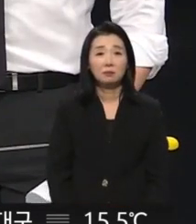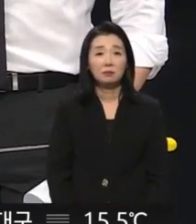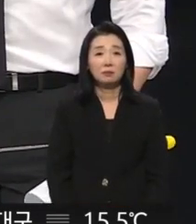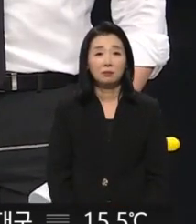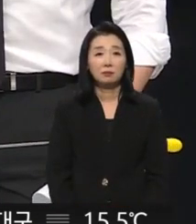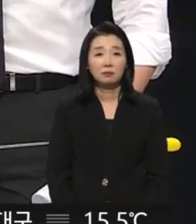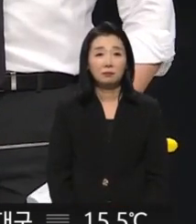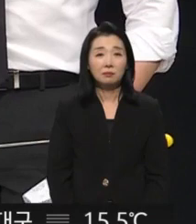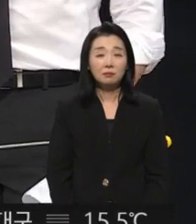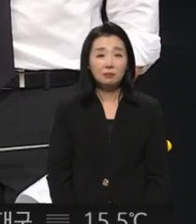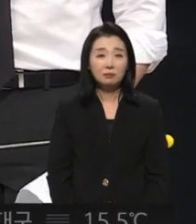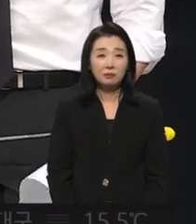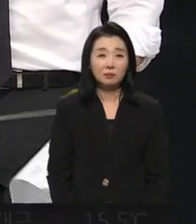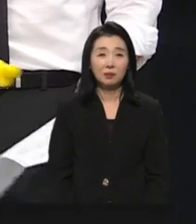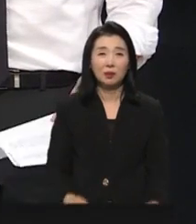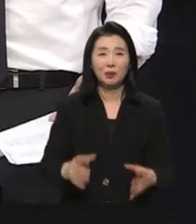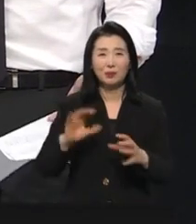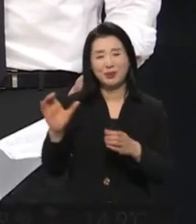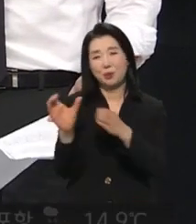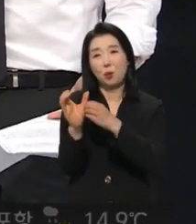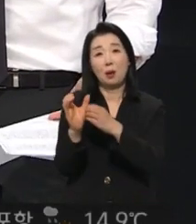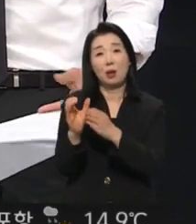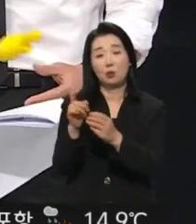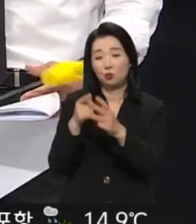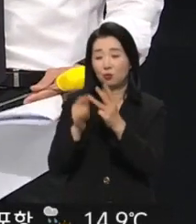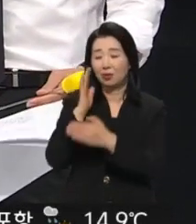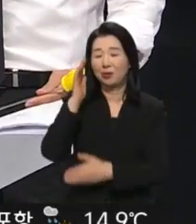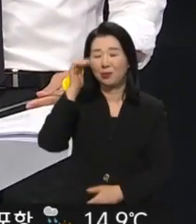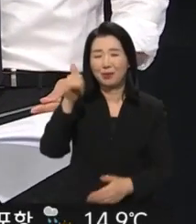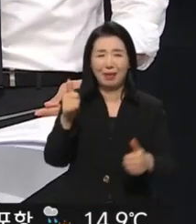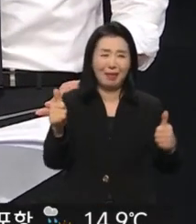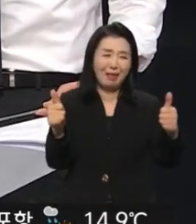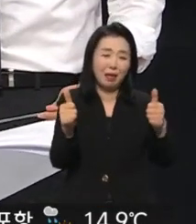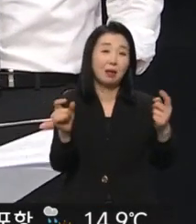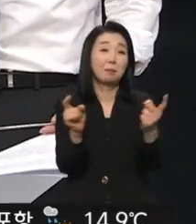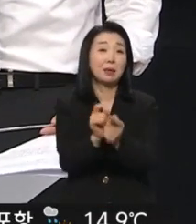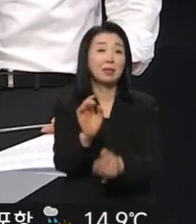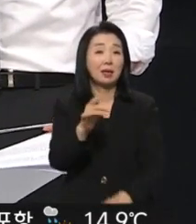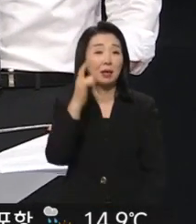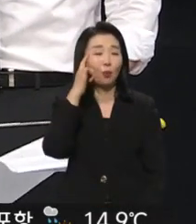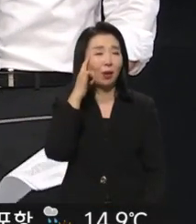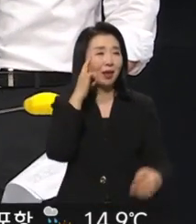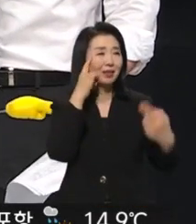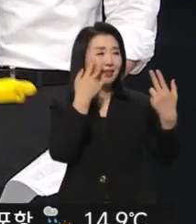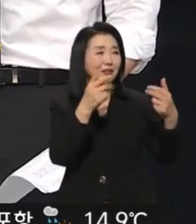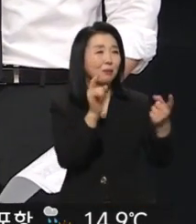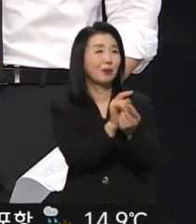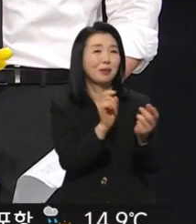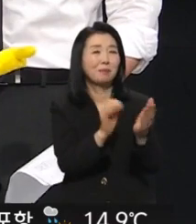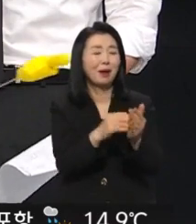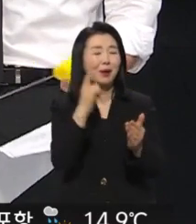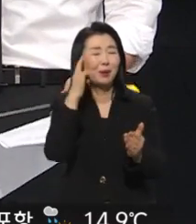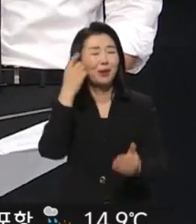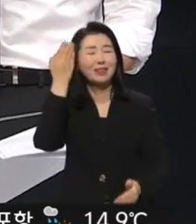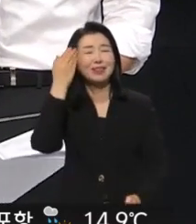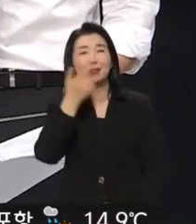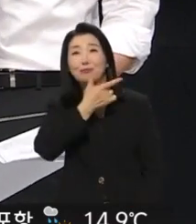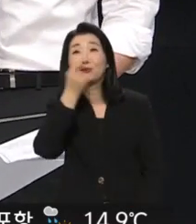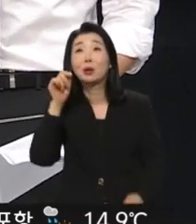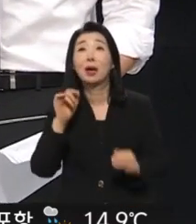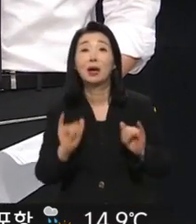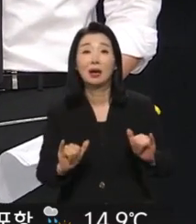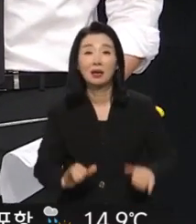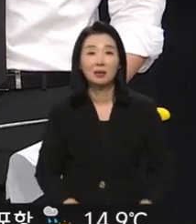국제 도발도 감행했습니다. 윤 대통령이 영수회담을 꺼린 이유, 이 대표를 만나면 이천이 드러날까 봐 두려워하기